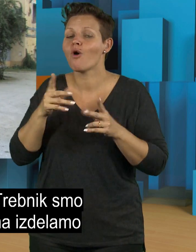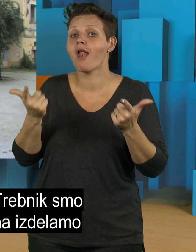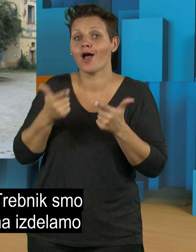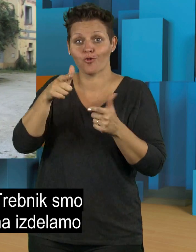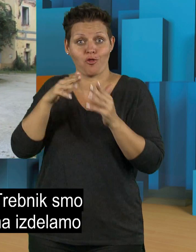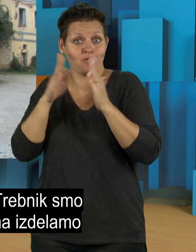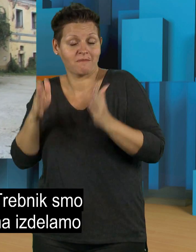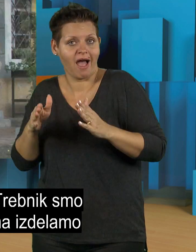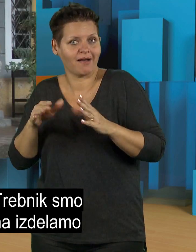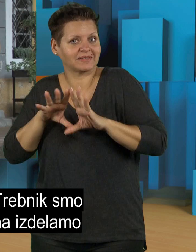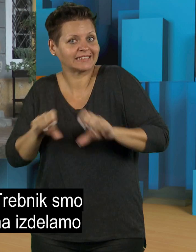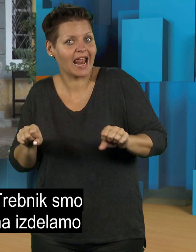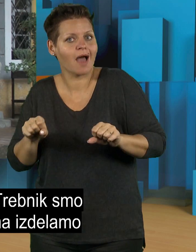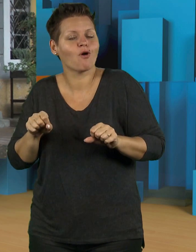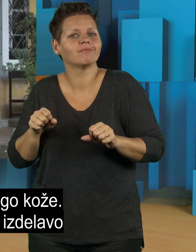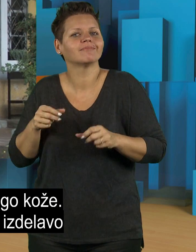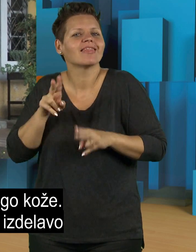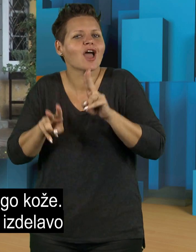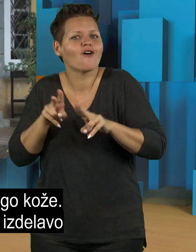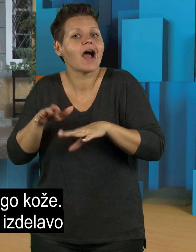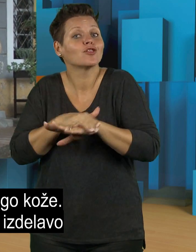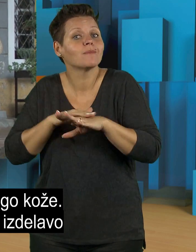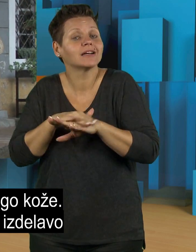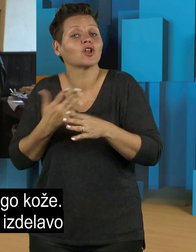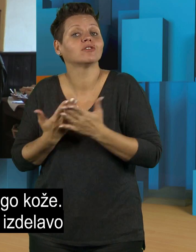izdelamo negovalno mazilo za nego kože.